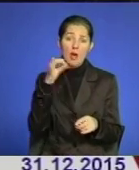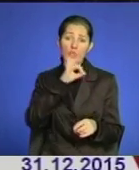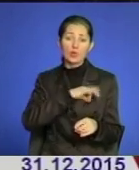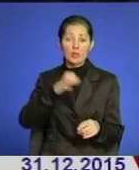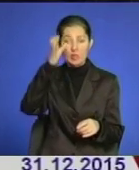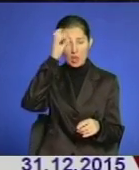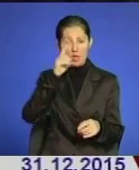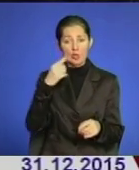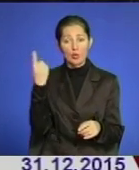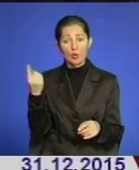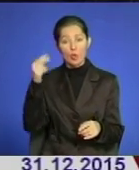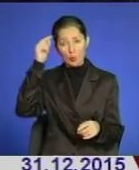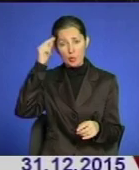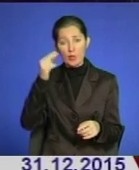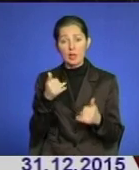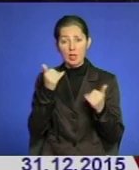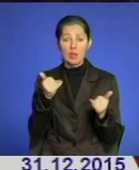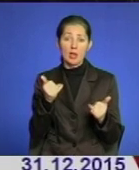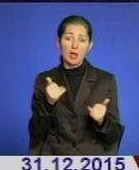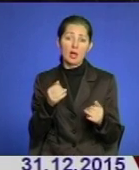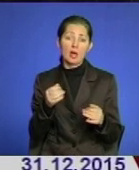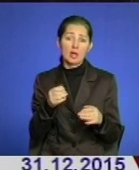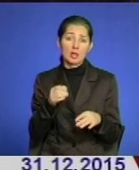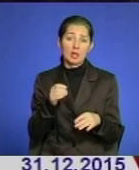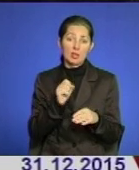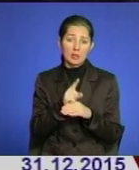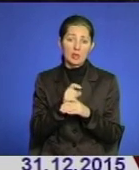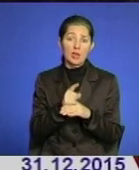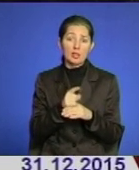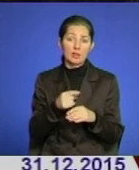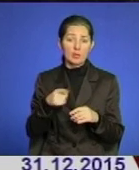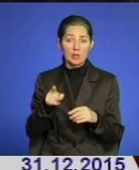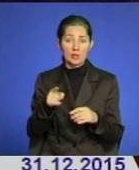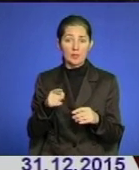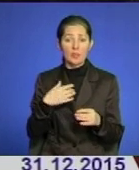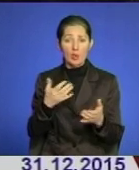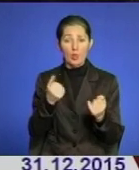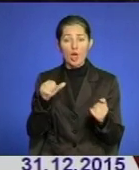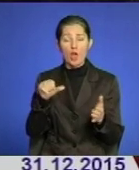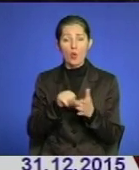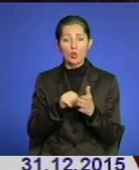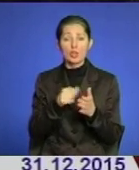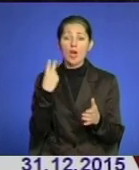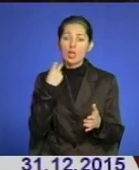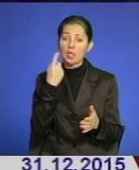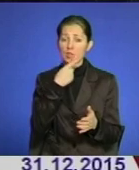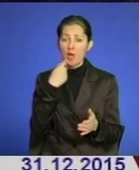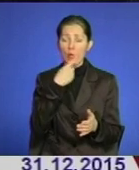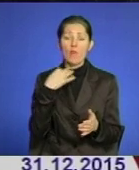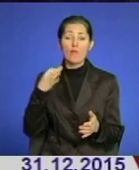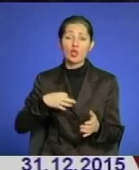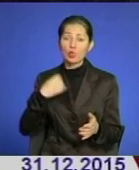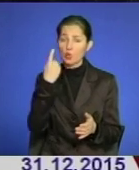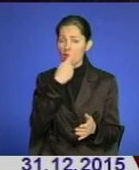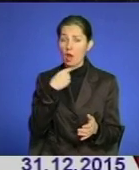я брала участь в міських олімпіадах з географії, з української мови, з англійської мови, з французької мови і